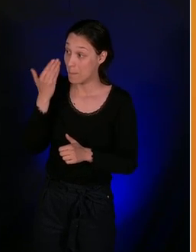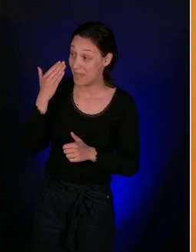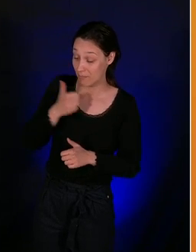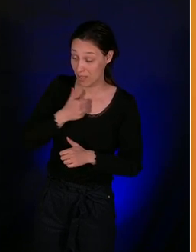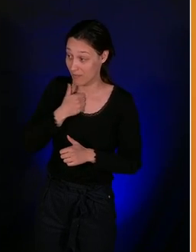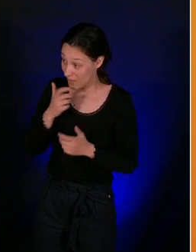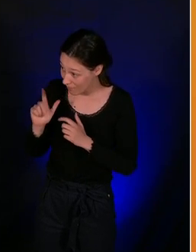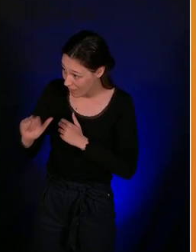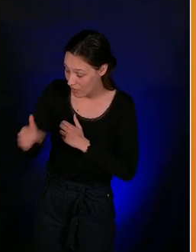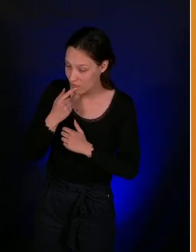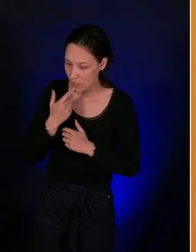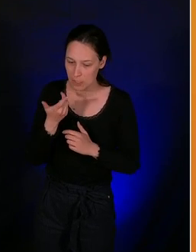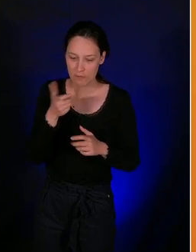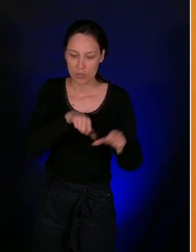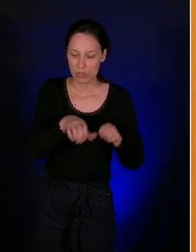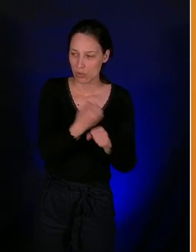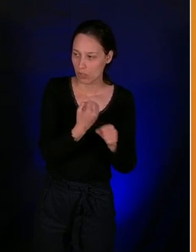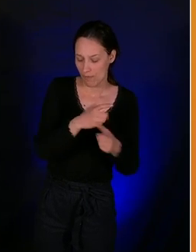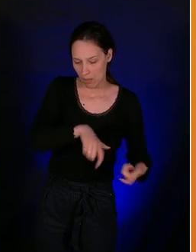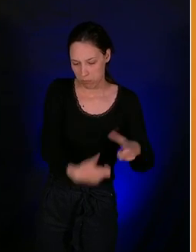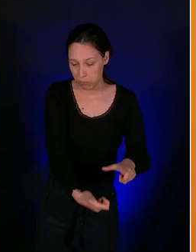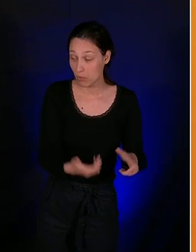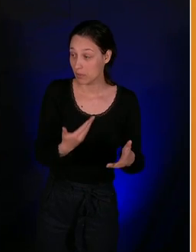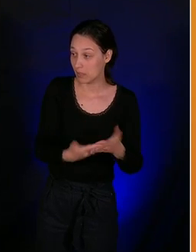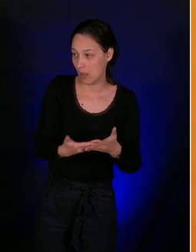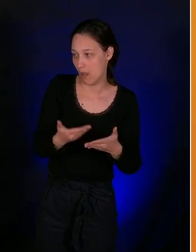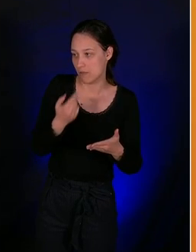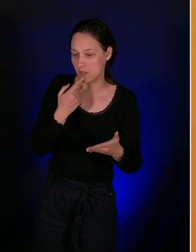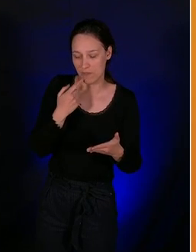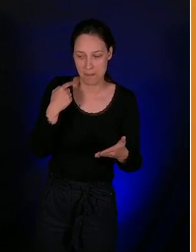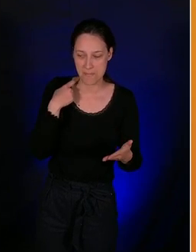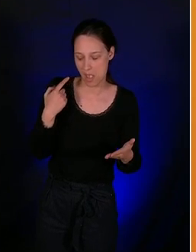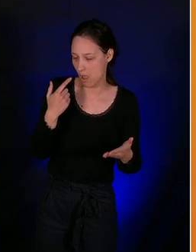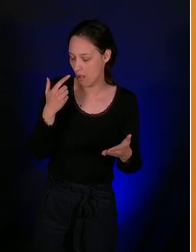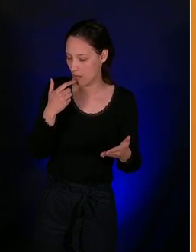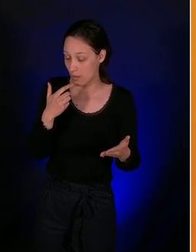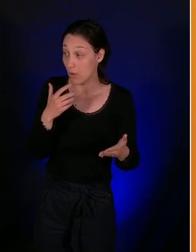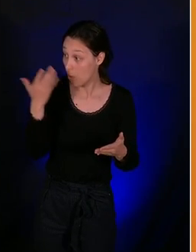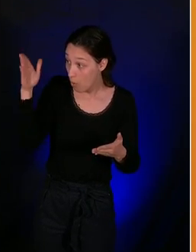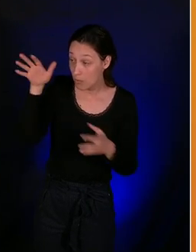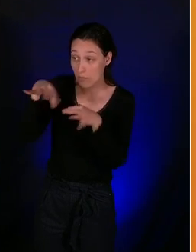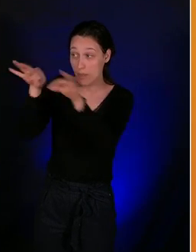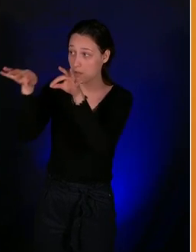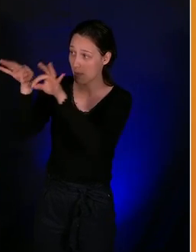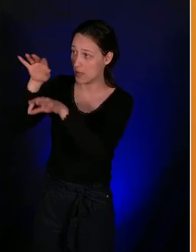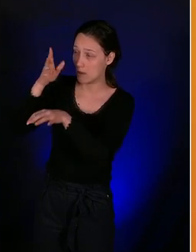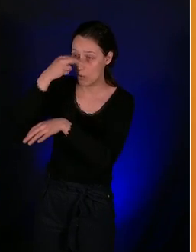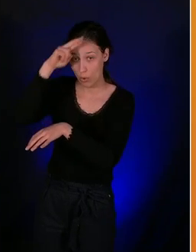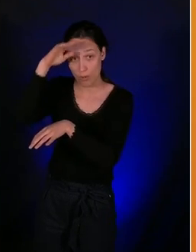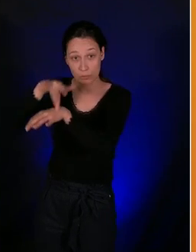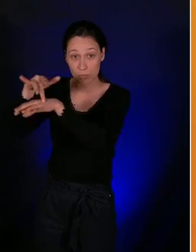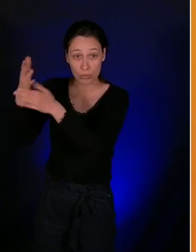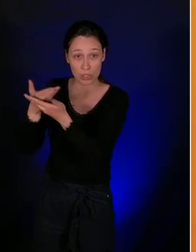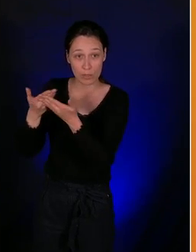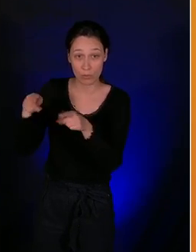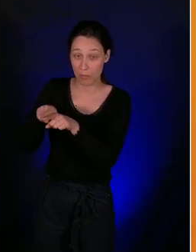des usagers. C'est mécanique et tout le monde est perdant. D'autres pays en Europe en ont subi de graves conséquences. Mais la concurrence existe